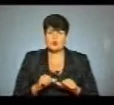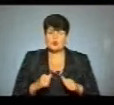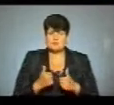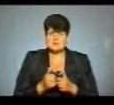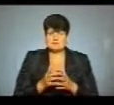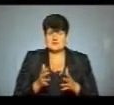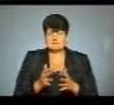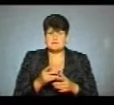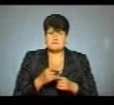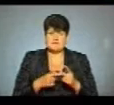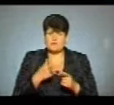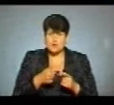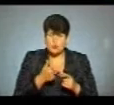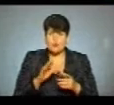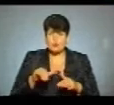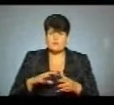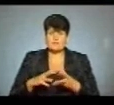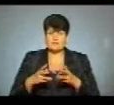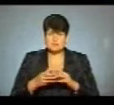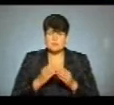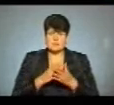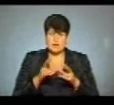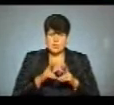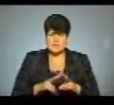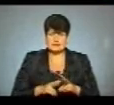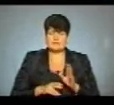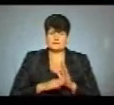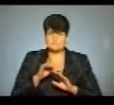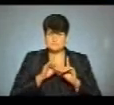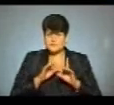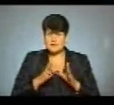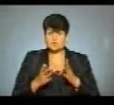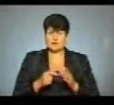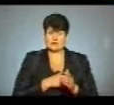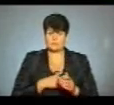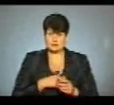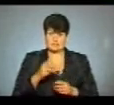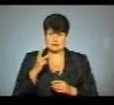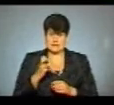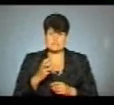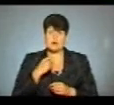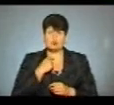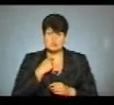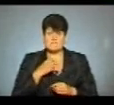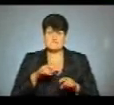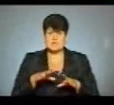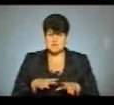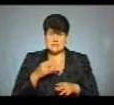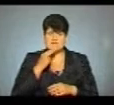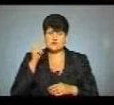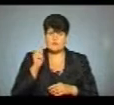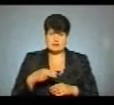Після цього висновки і пропозиції комісії має розглянути парламент. У разі, якщо депутати 300 голосами вирішать звинуватити